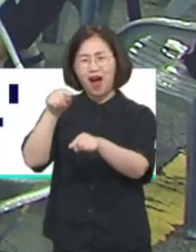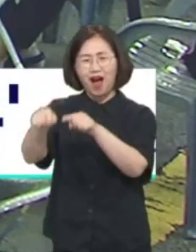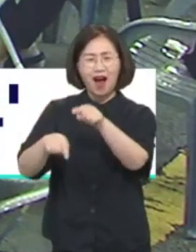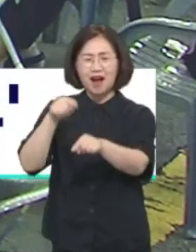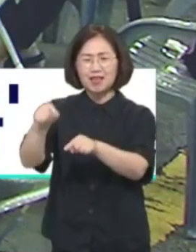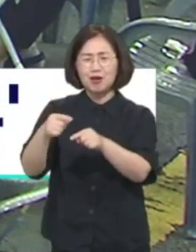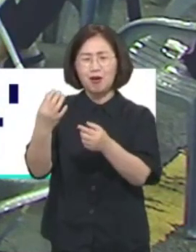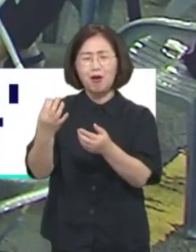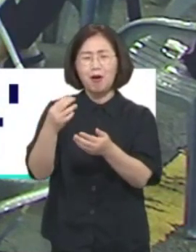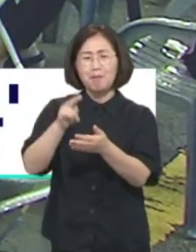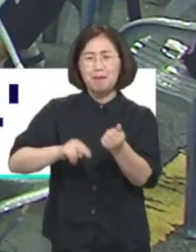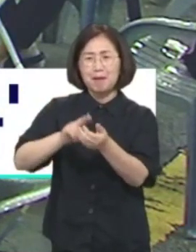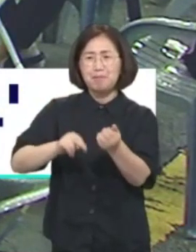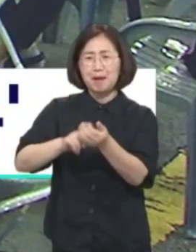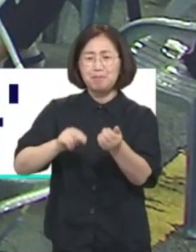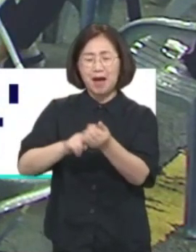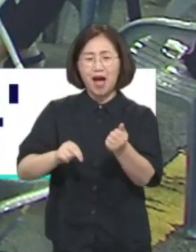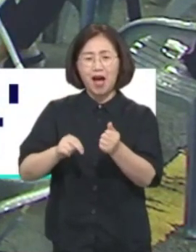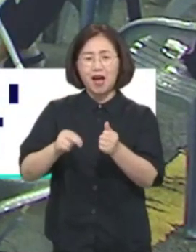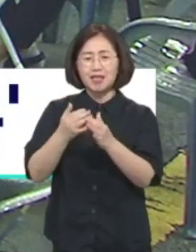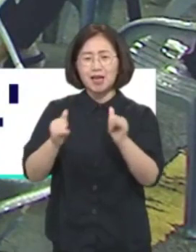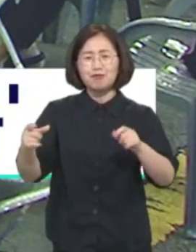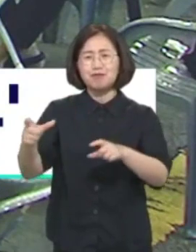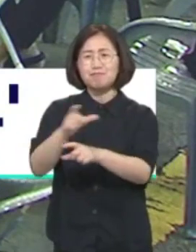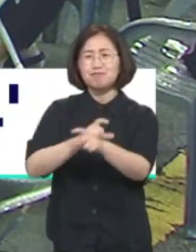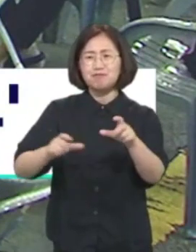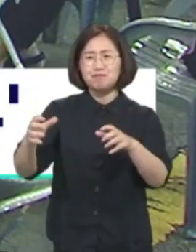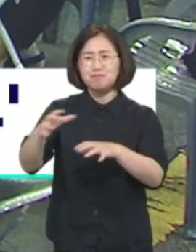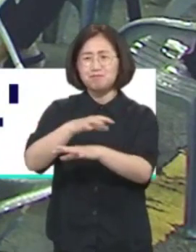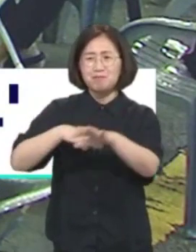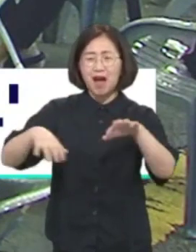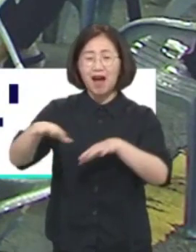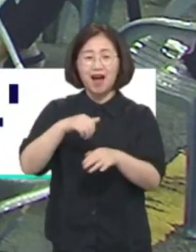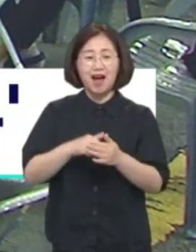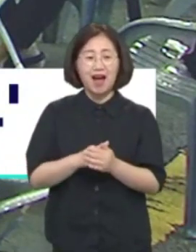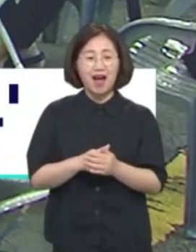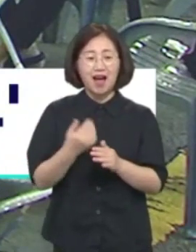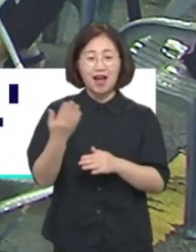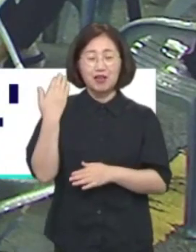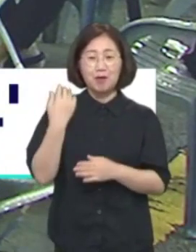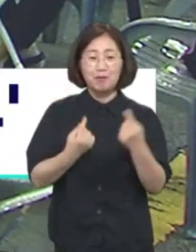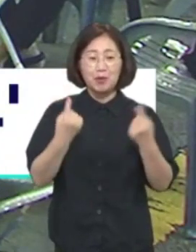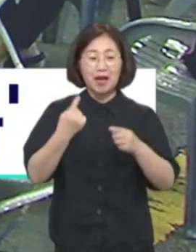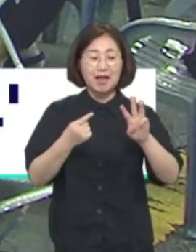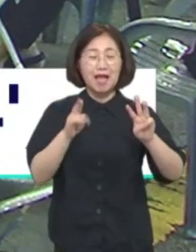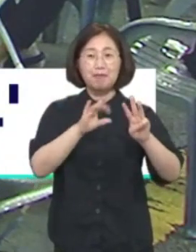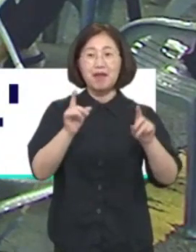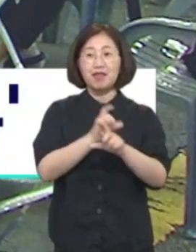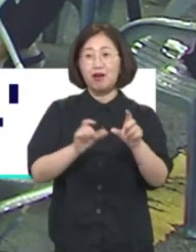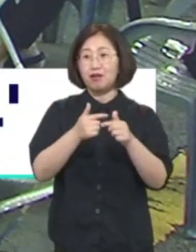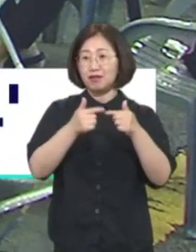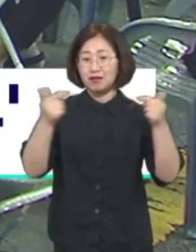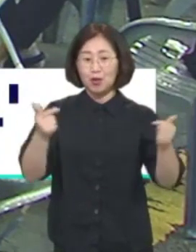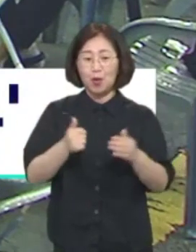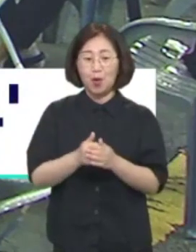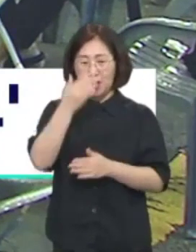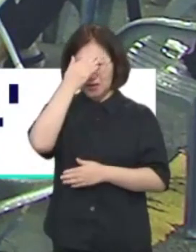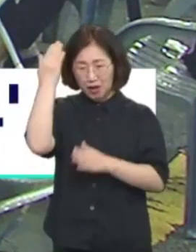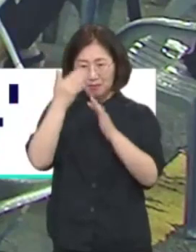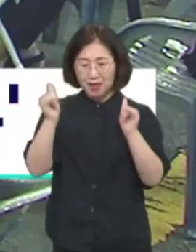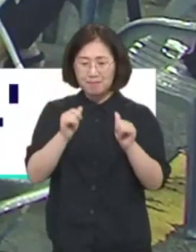인근 전통시장 방문객이 평소보다 3배 이상 증가하는 등 유동인구가 크게 늘고 소비력 있는 젊은 층들의